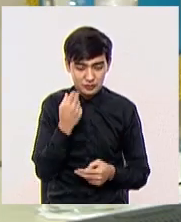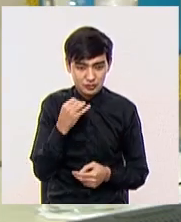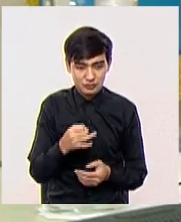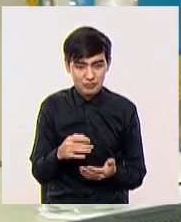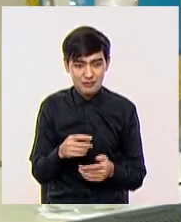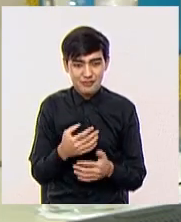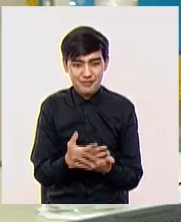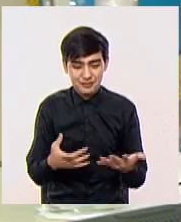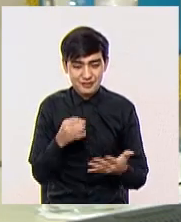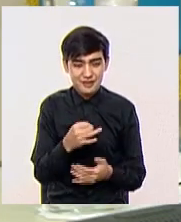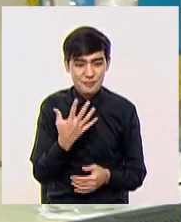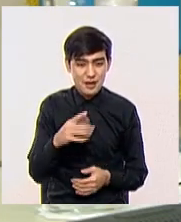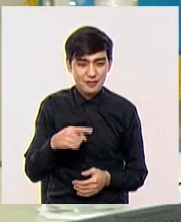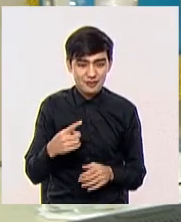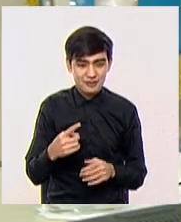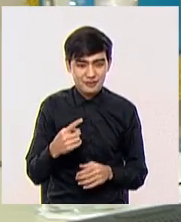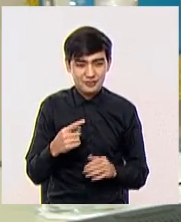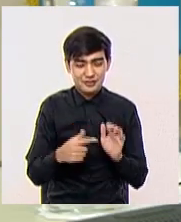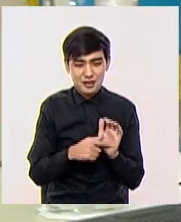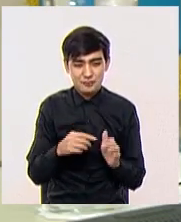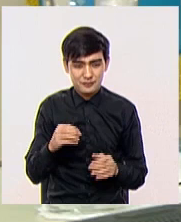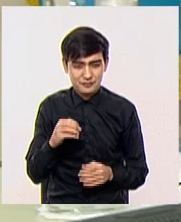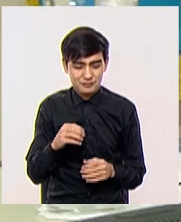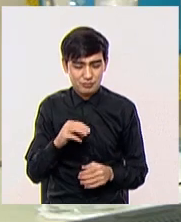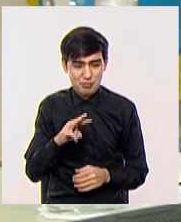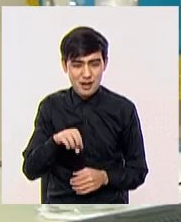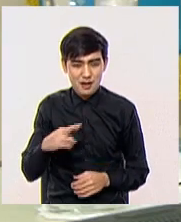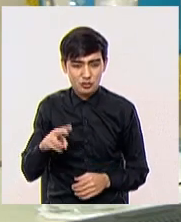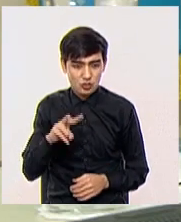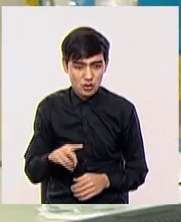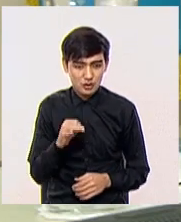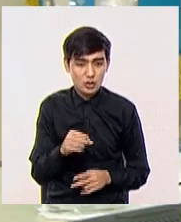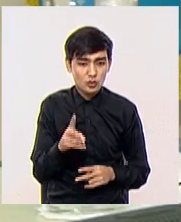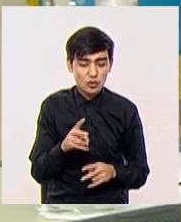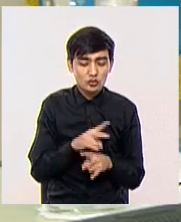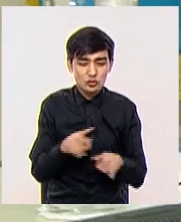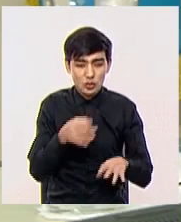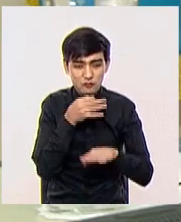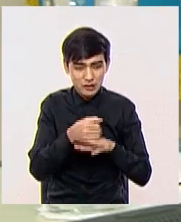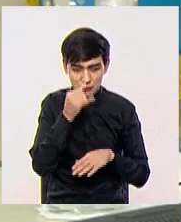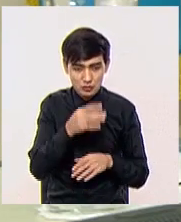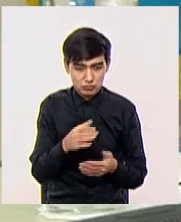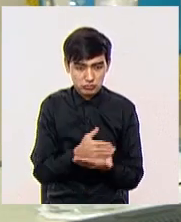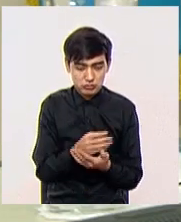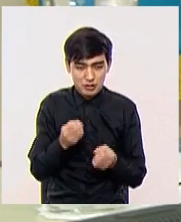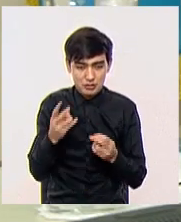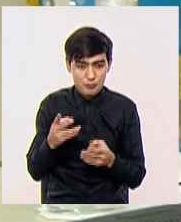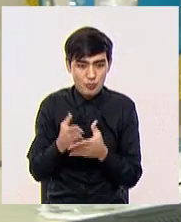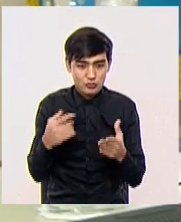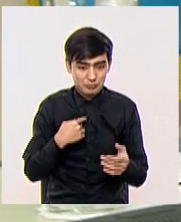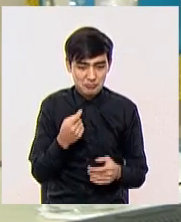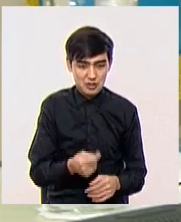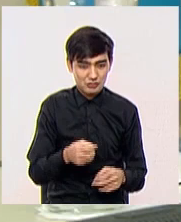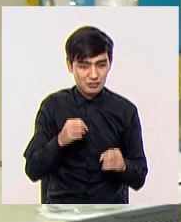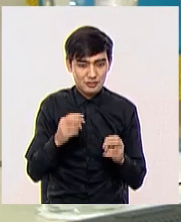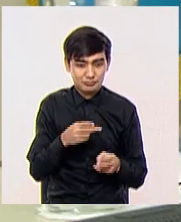показатель достиг 5,7 миллиардов долларов. Никто не может объяснить, как возникла такая большая разница. Откровенно говоря,